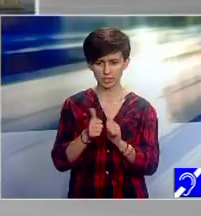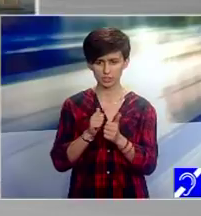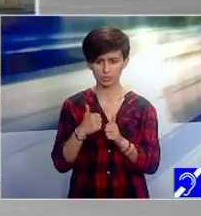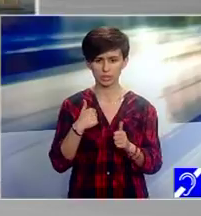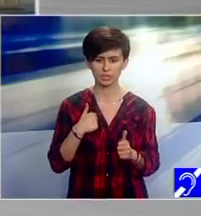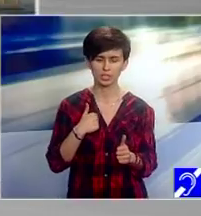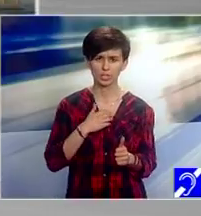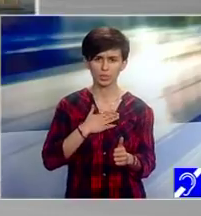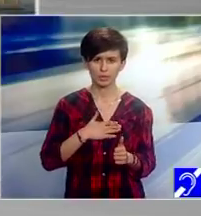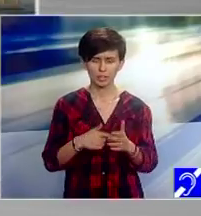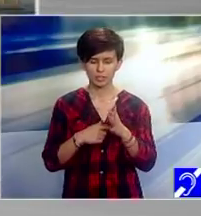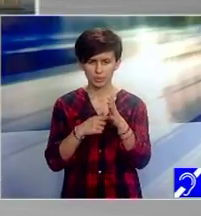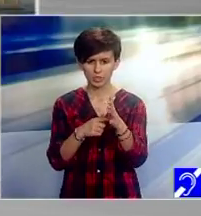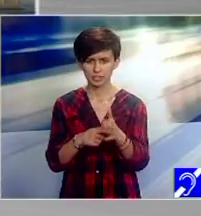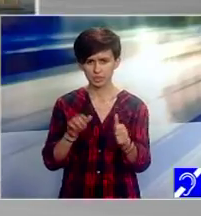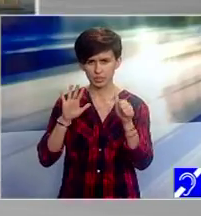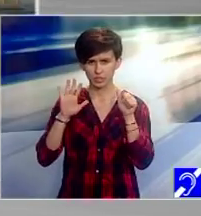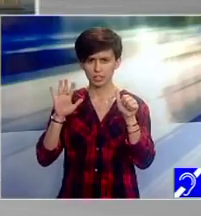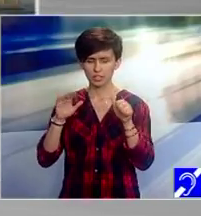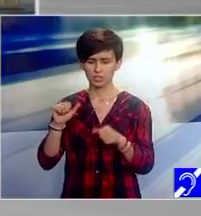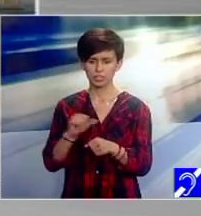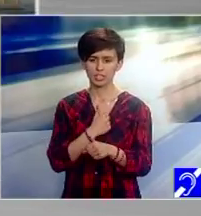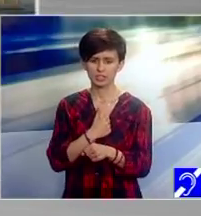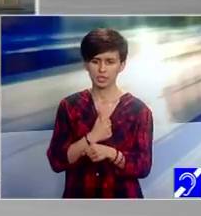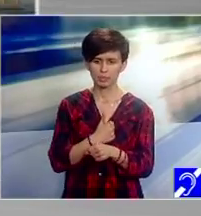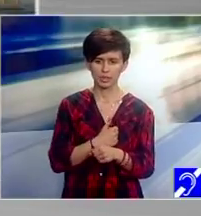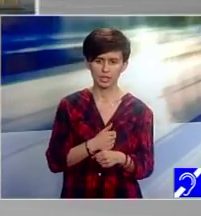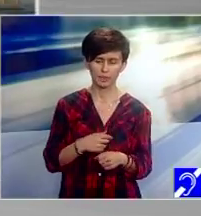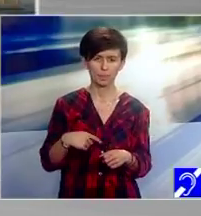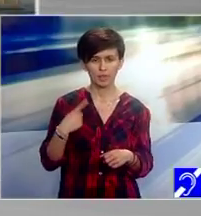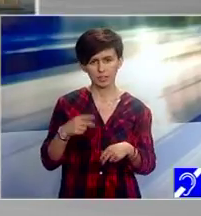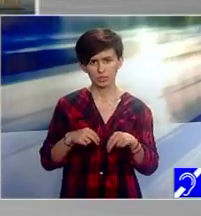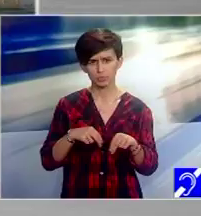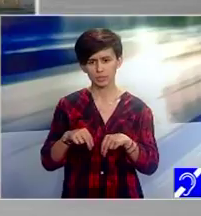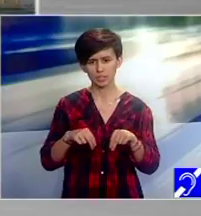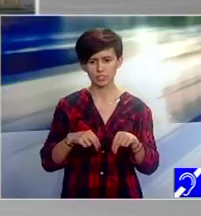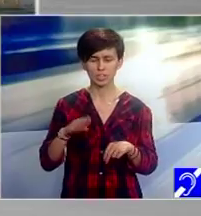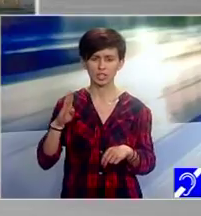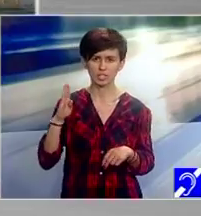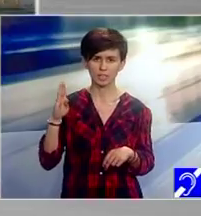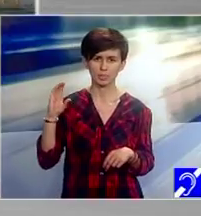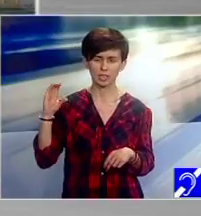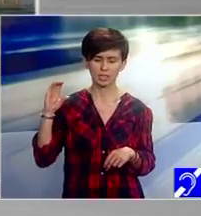că în 6 mai, deci imediat după șac, la Bacău a avut loc